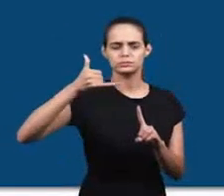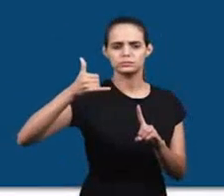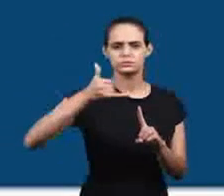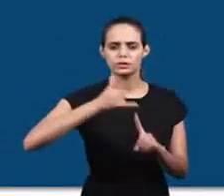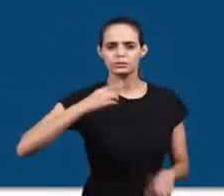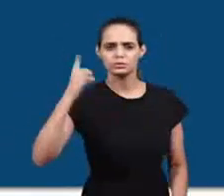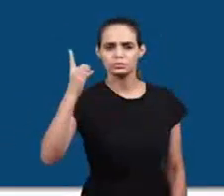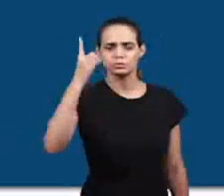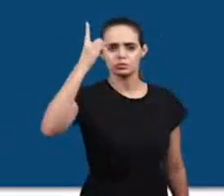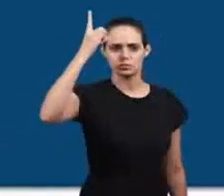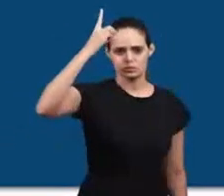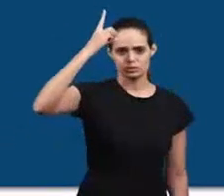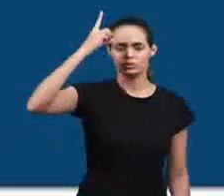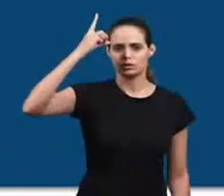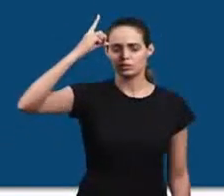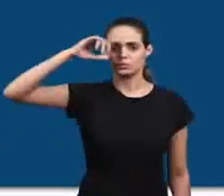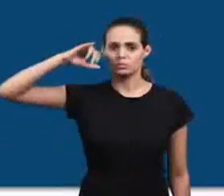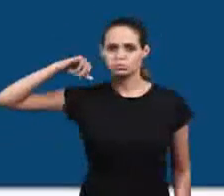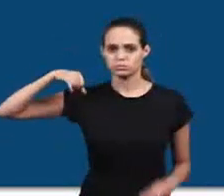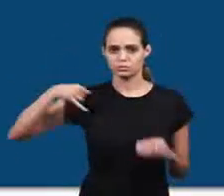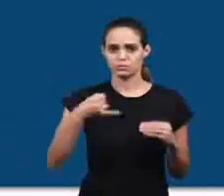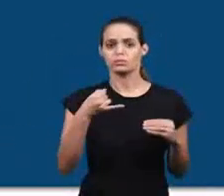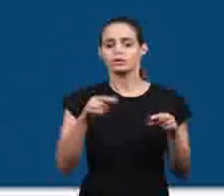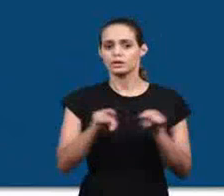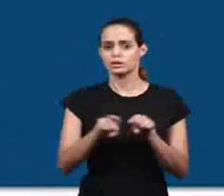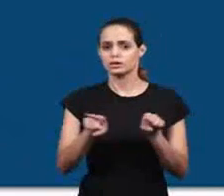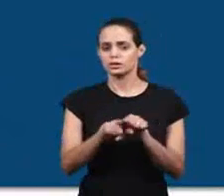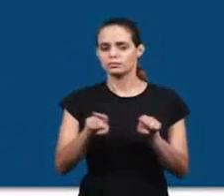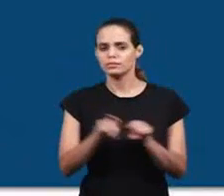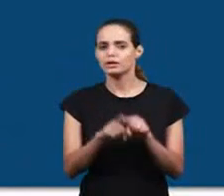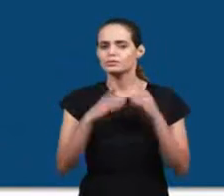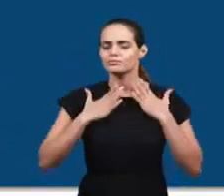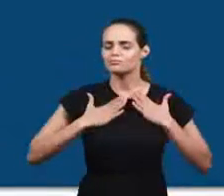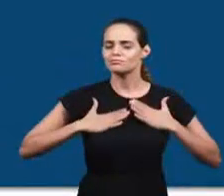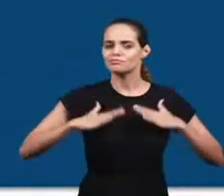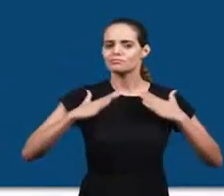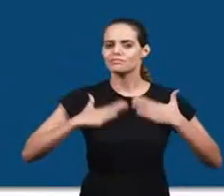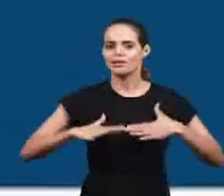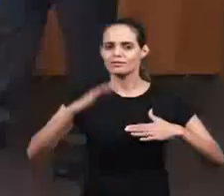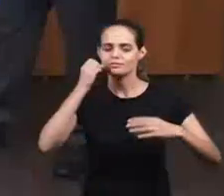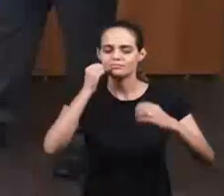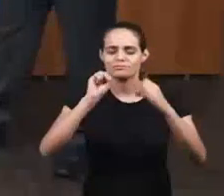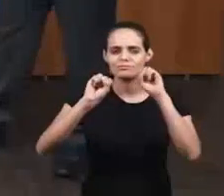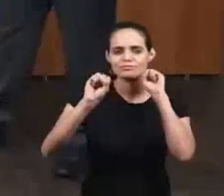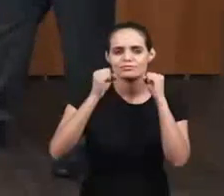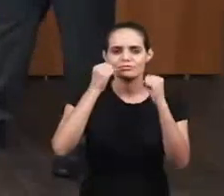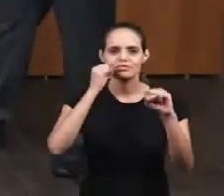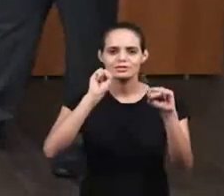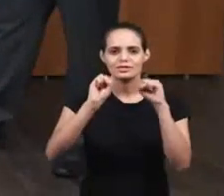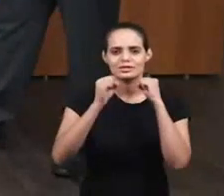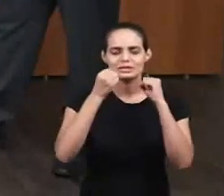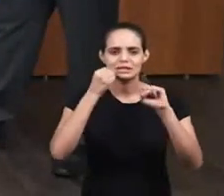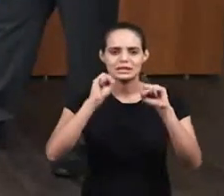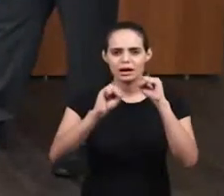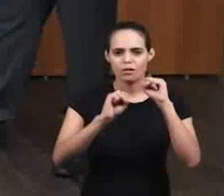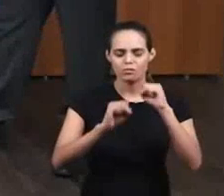David, der Sohn Isais. Es spricht der Mann, der hoch erhoben ist, der